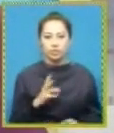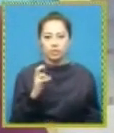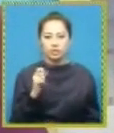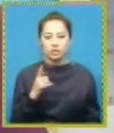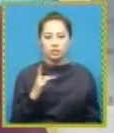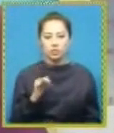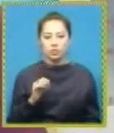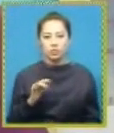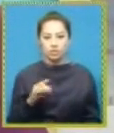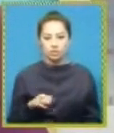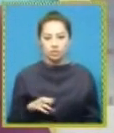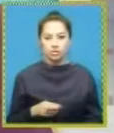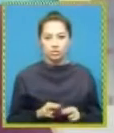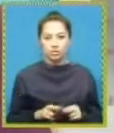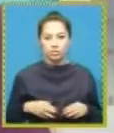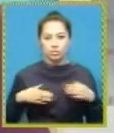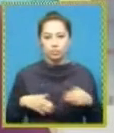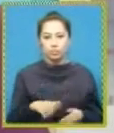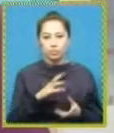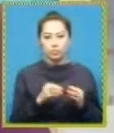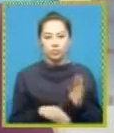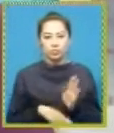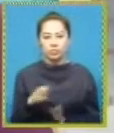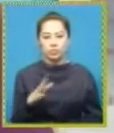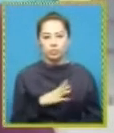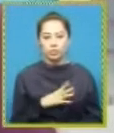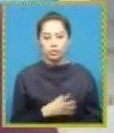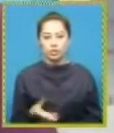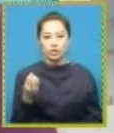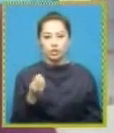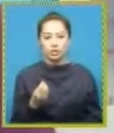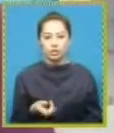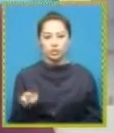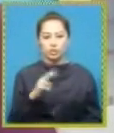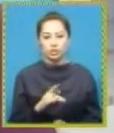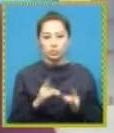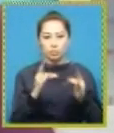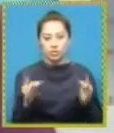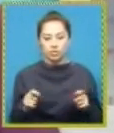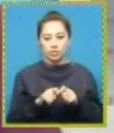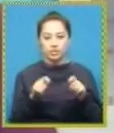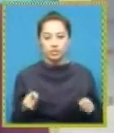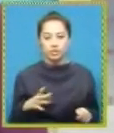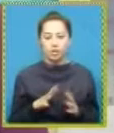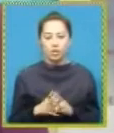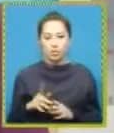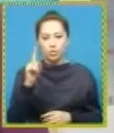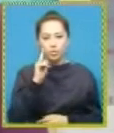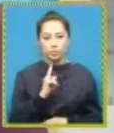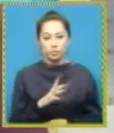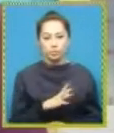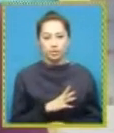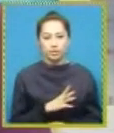ауданындағы қордыланған жол мәселесі түбегейлі шешімін тапты. Сондай-ақ, екі елді мекендегі көпірлер жаңадан салынып, ауыл арасындағы